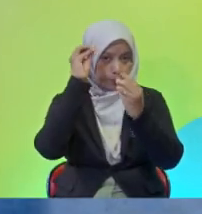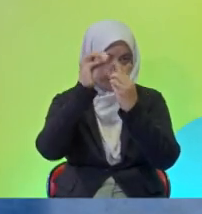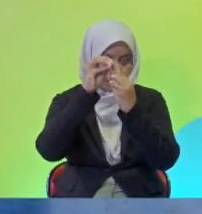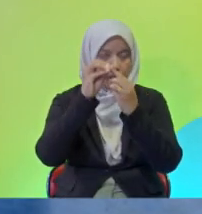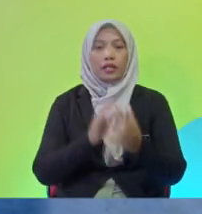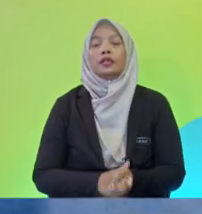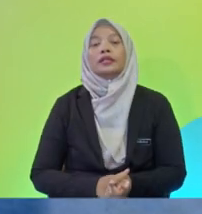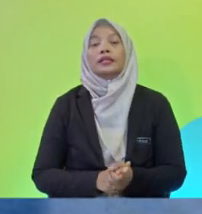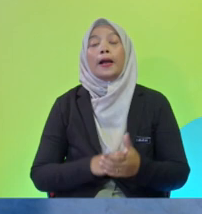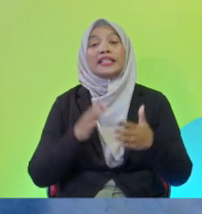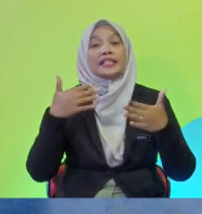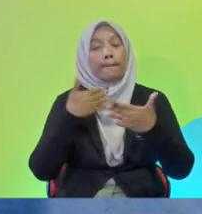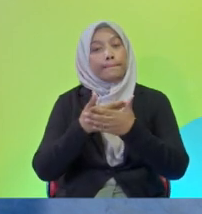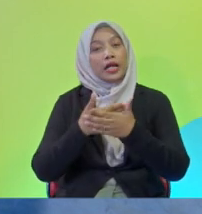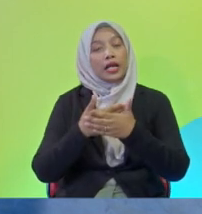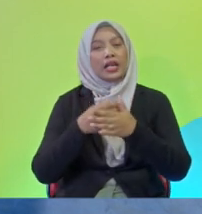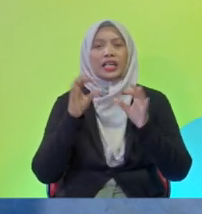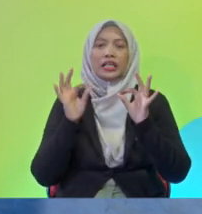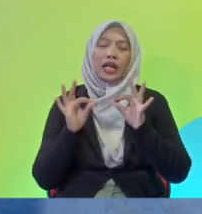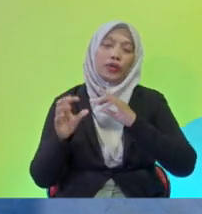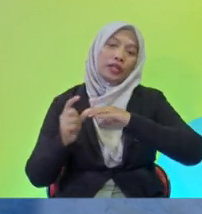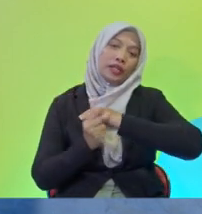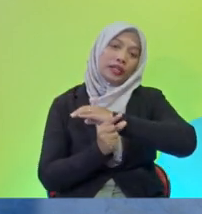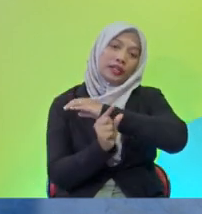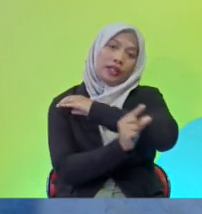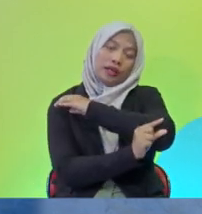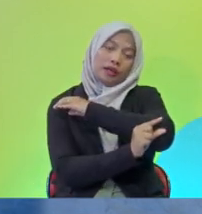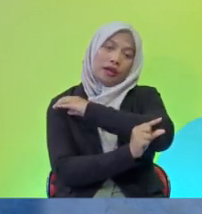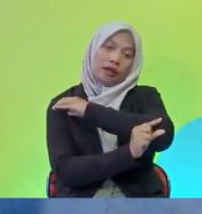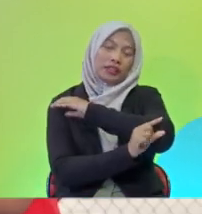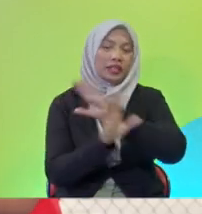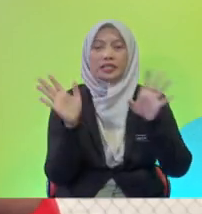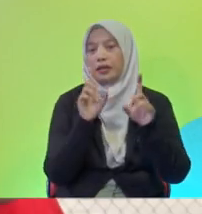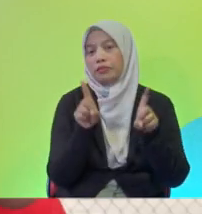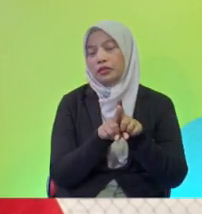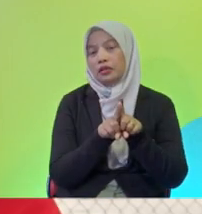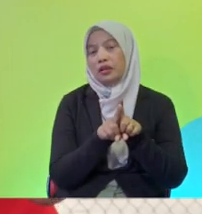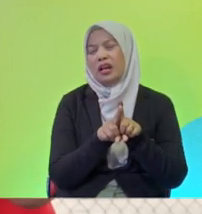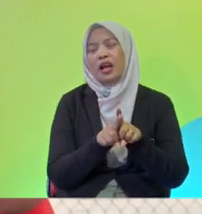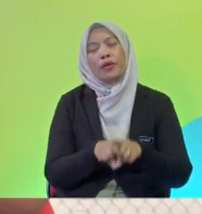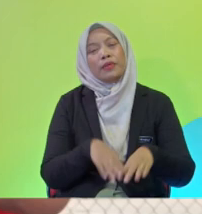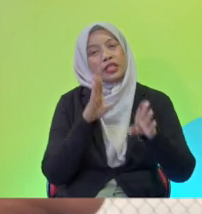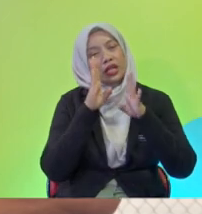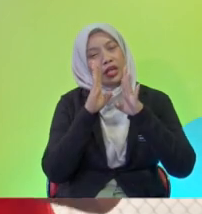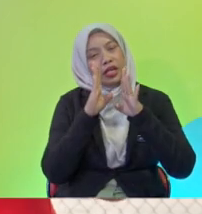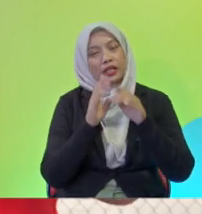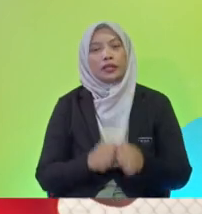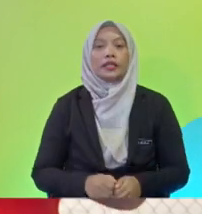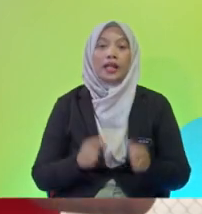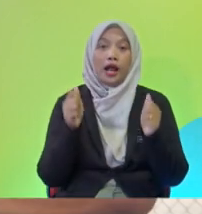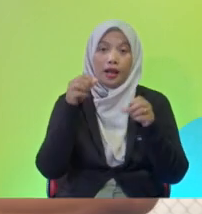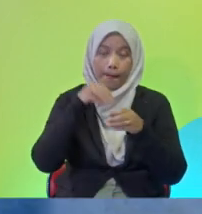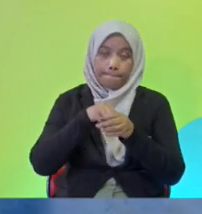Kalau kita buat sendiri dalam court, tak mungkin bola akan sampai ke sasaran yang sama. That's why komunikasi tu sangat penting di